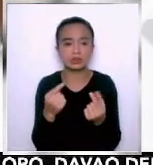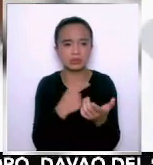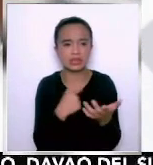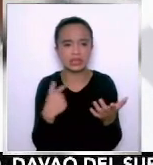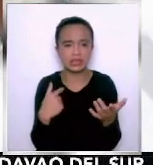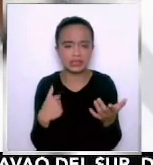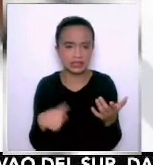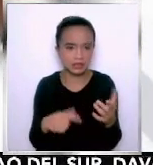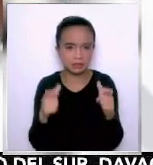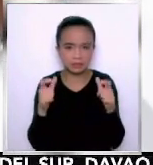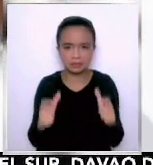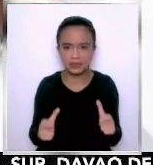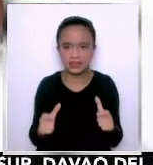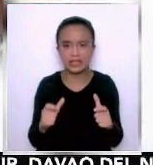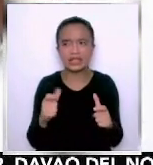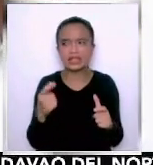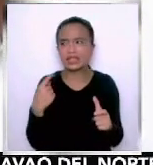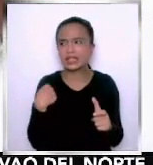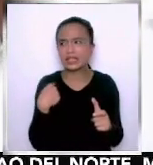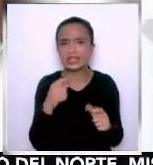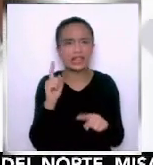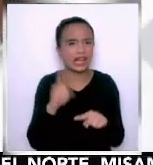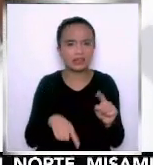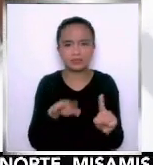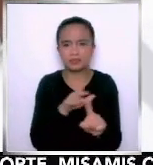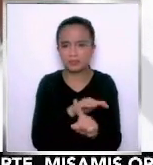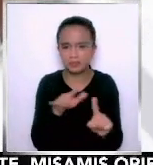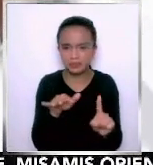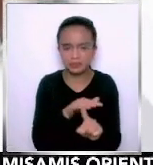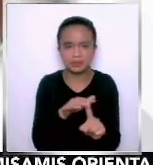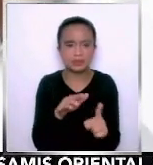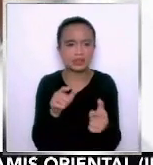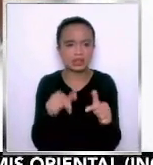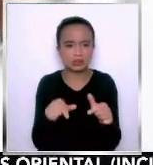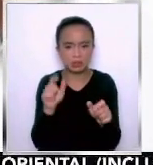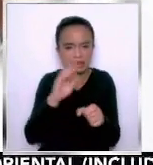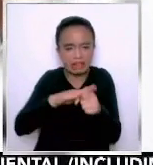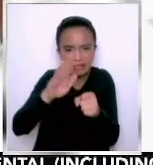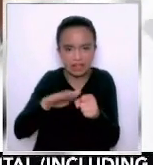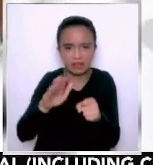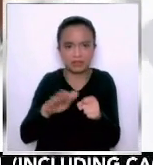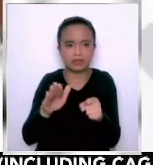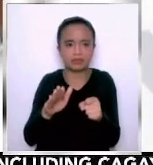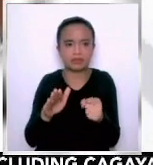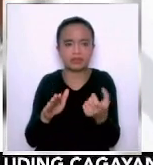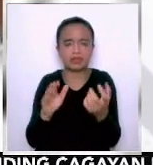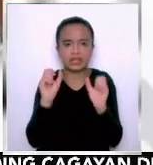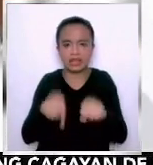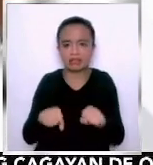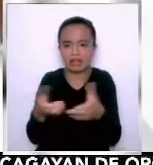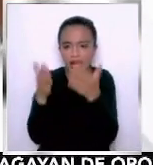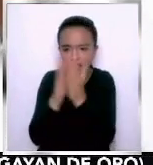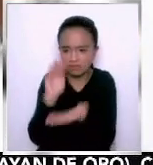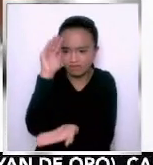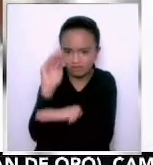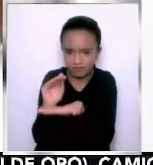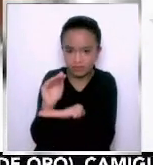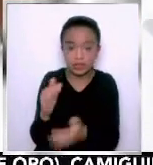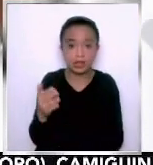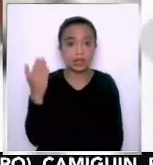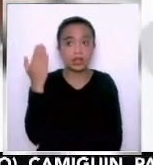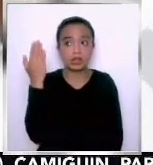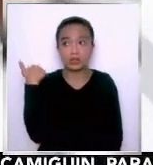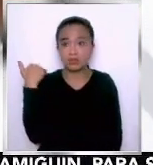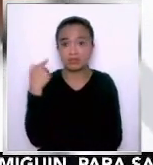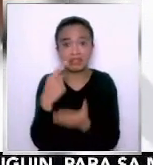hindi po natin obserbahan na sufficient po ito para mag-cost ng rollback. Nung nakaraang mga linggo kasi